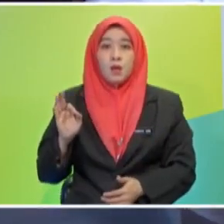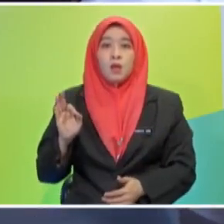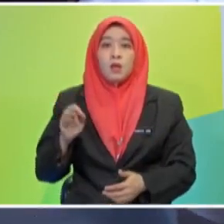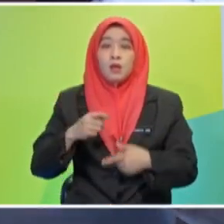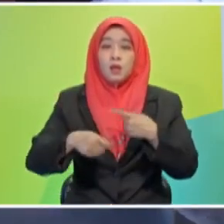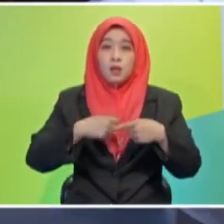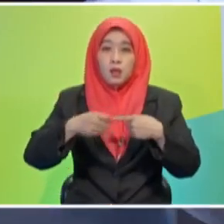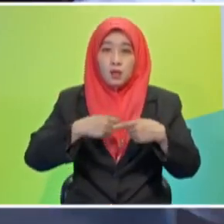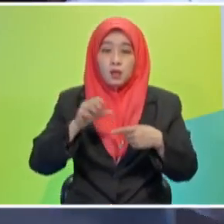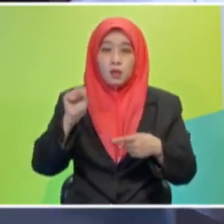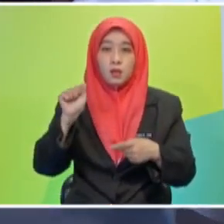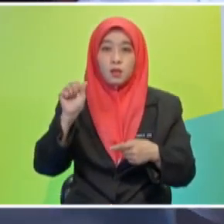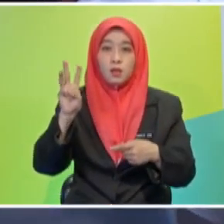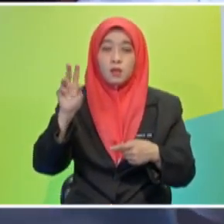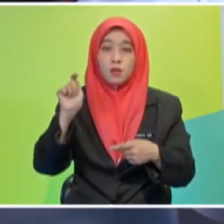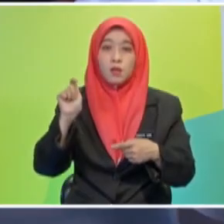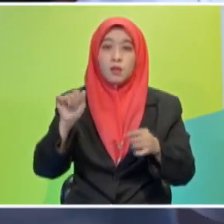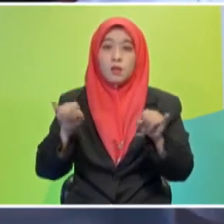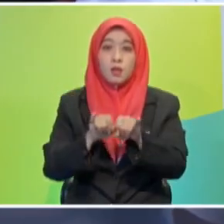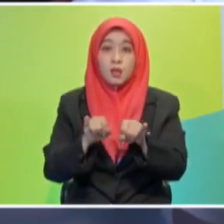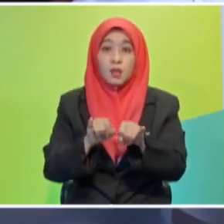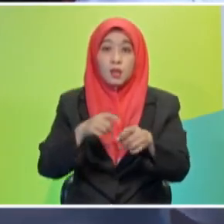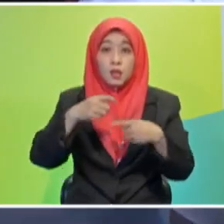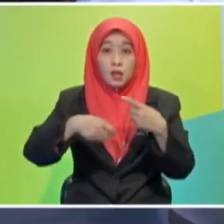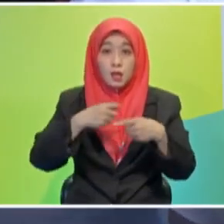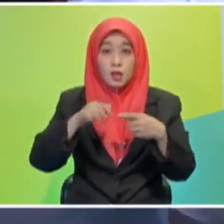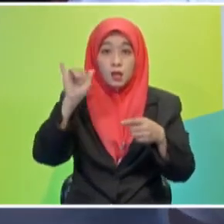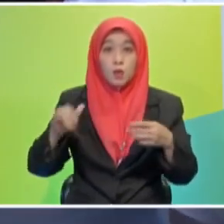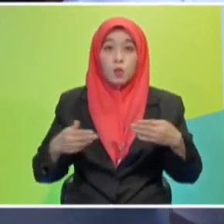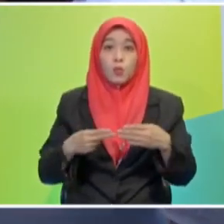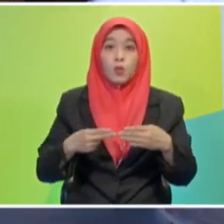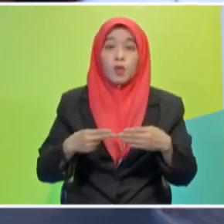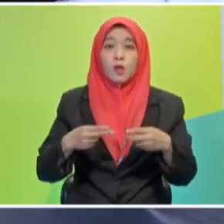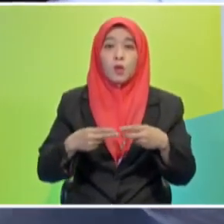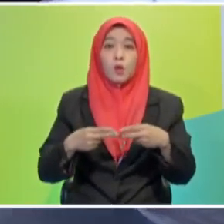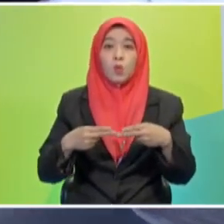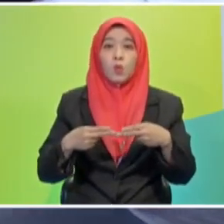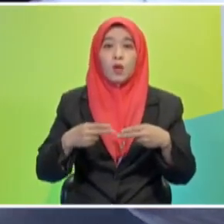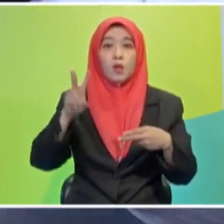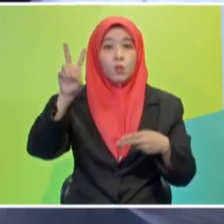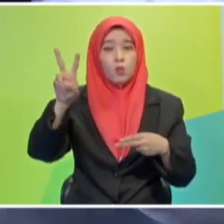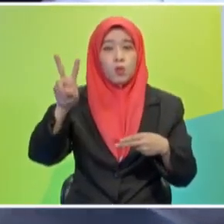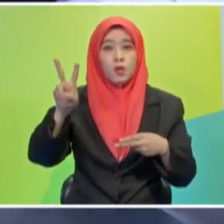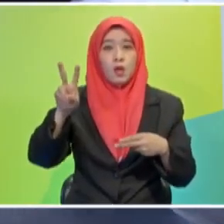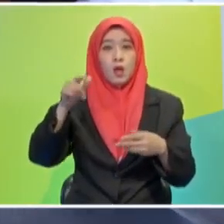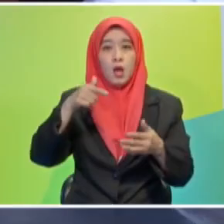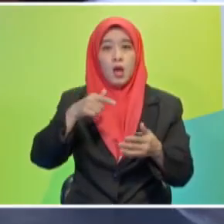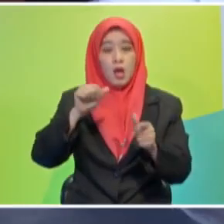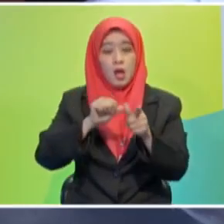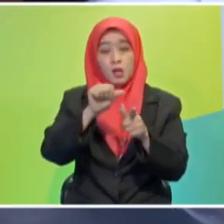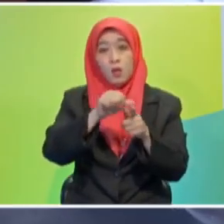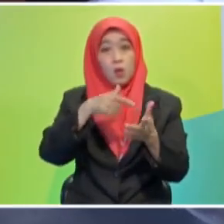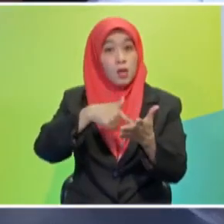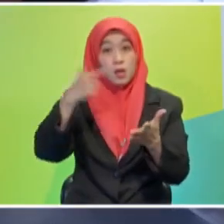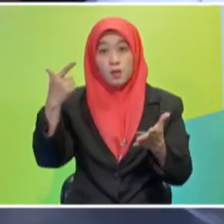tali yang biasa yang menghubungkan dua atau lebih takal. Jadi kalau kita lihat tali sawat